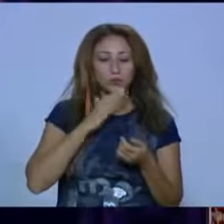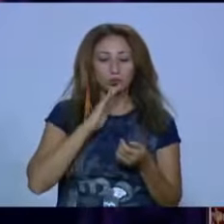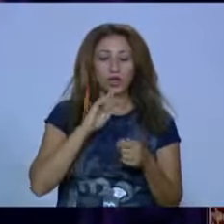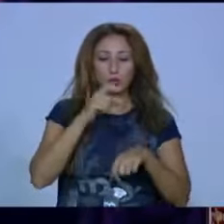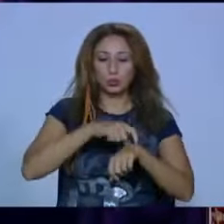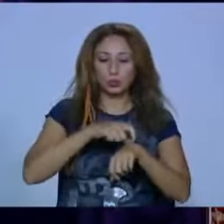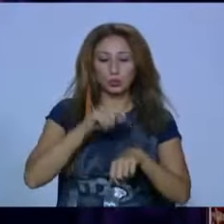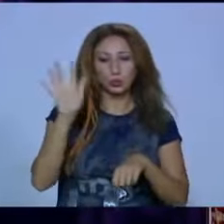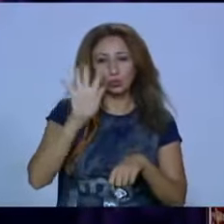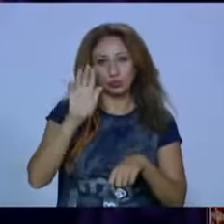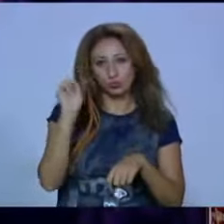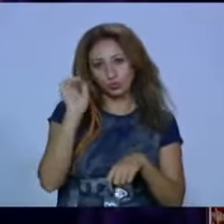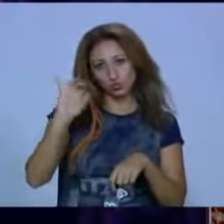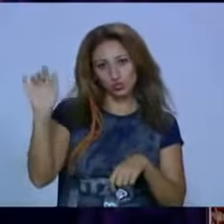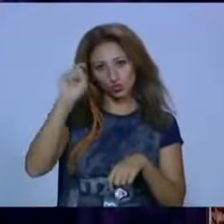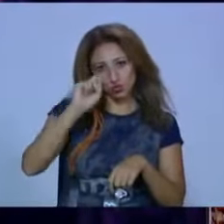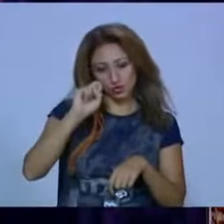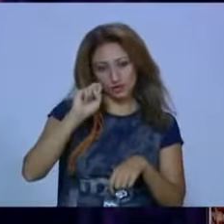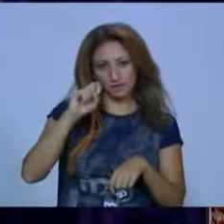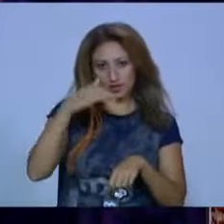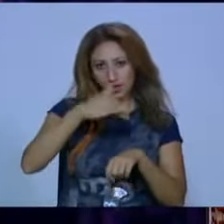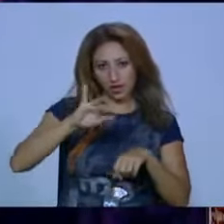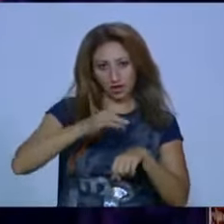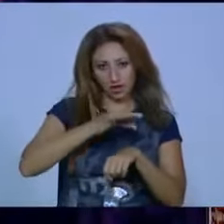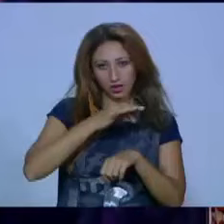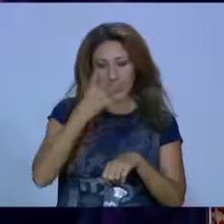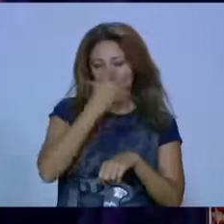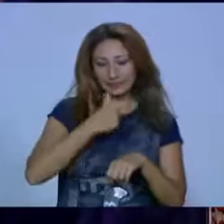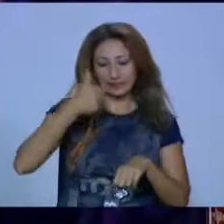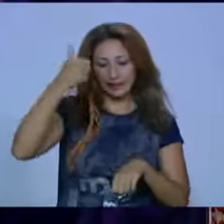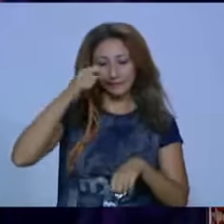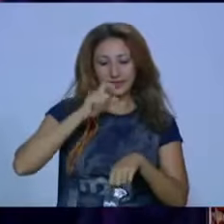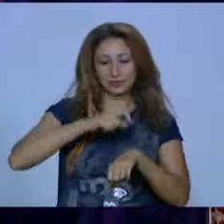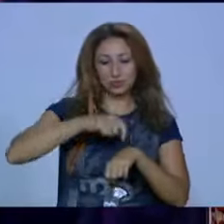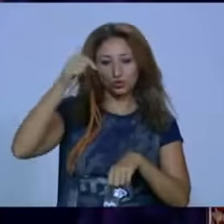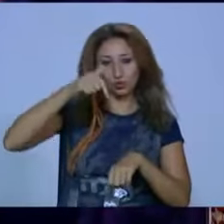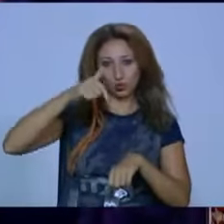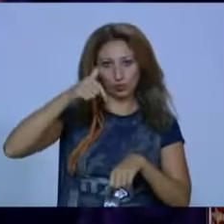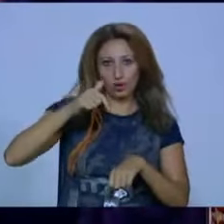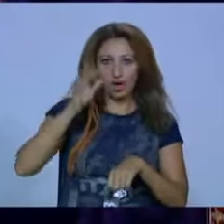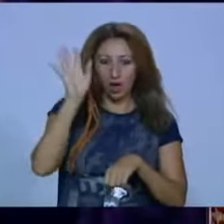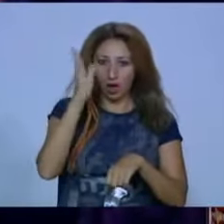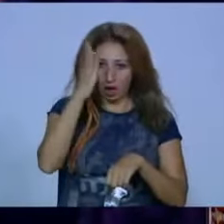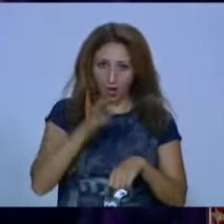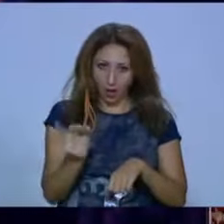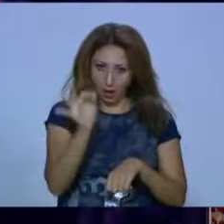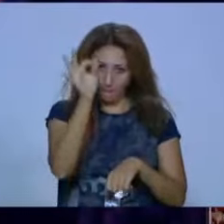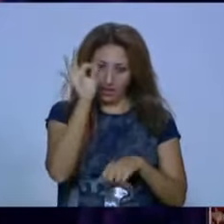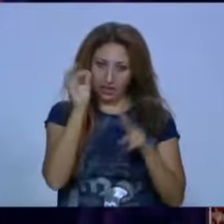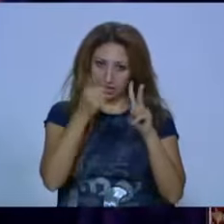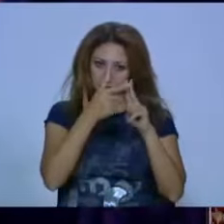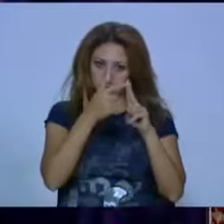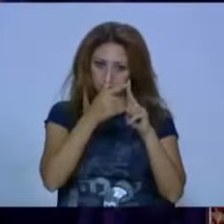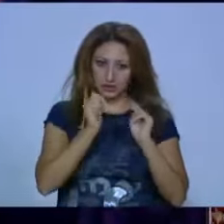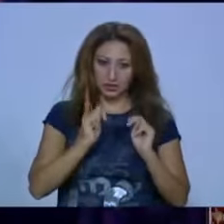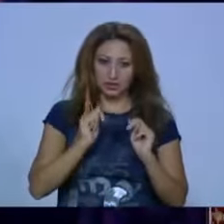شريف الجرحي جراح التجميل بمستشفى جامعة أكتوبر عمل العملية الثانية لجمانة، وكانت استئصال